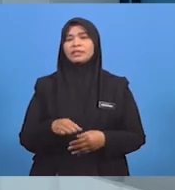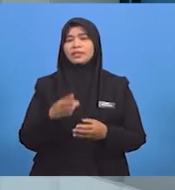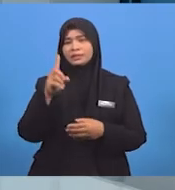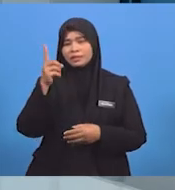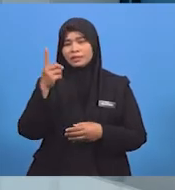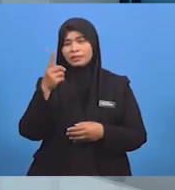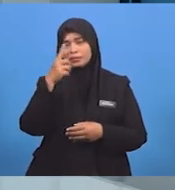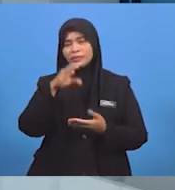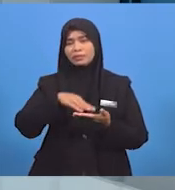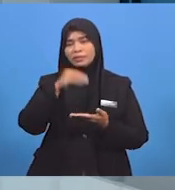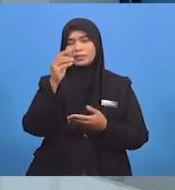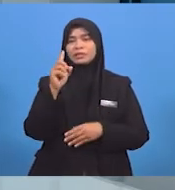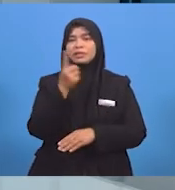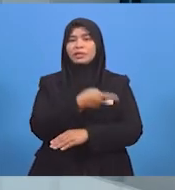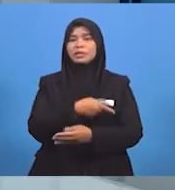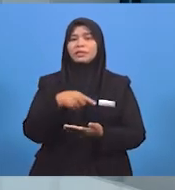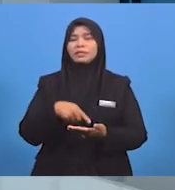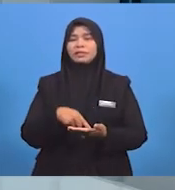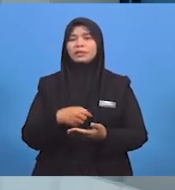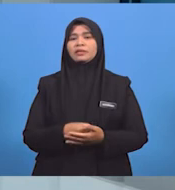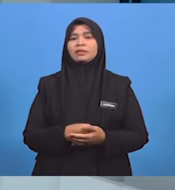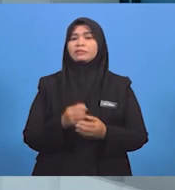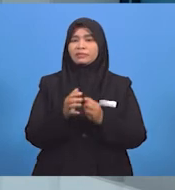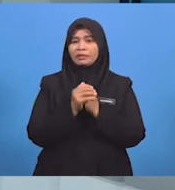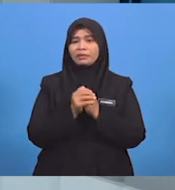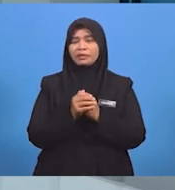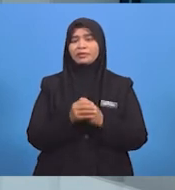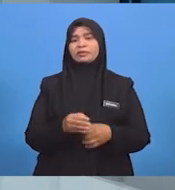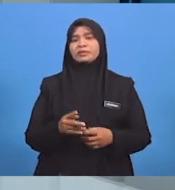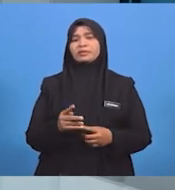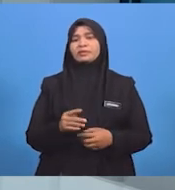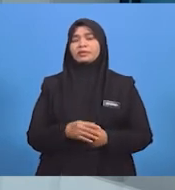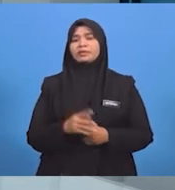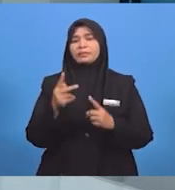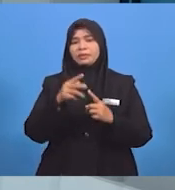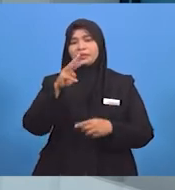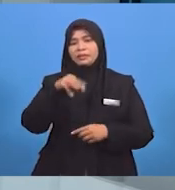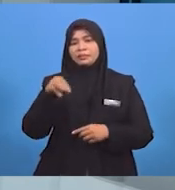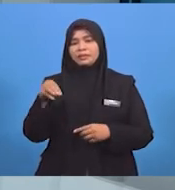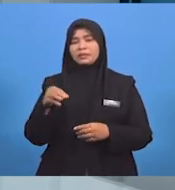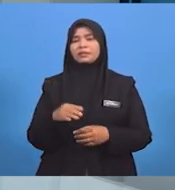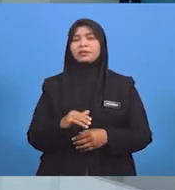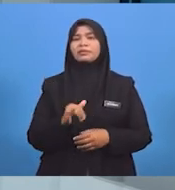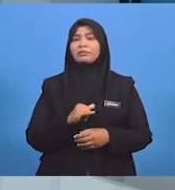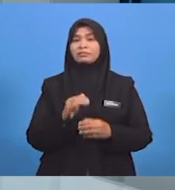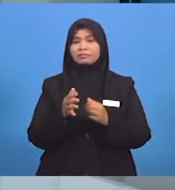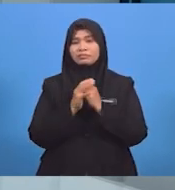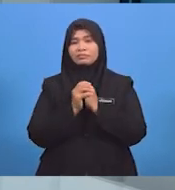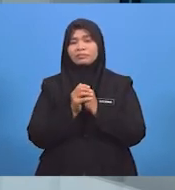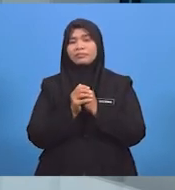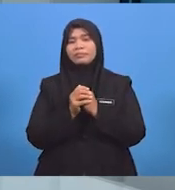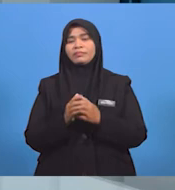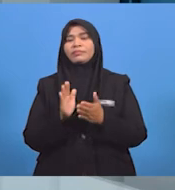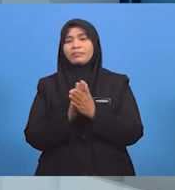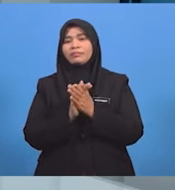saja sesi pembelajaran kita pada hari ini. Syabas dan tahniah, murid-murid. Satu tepukan cemerlang